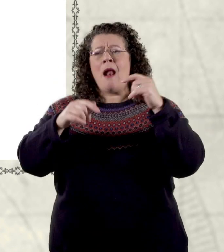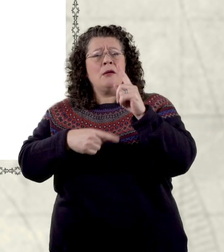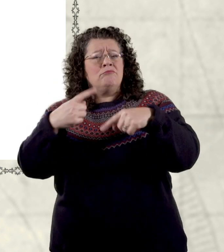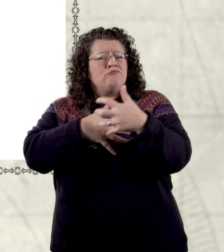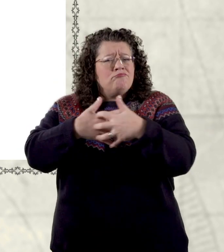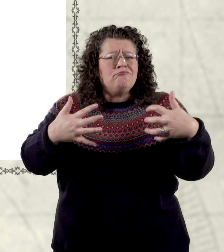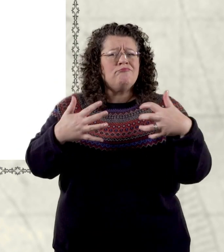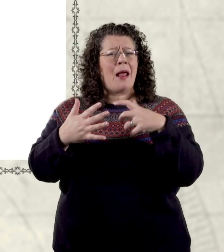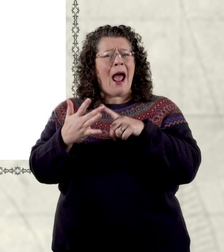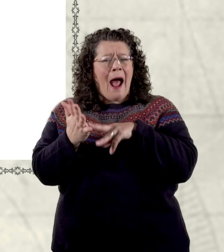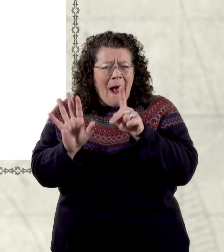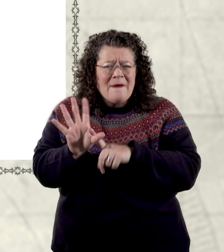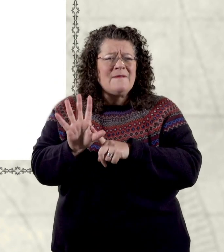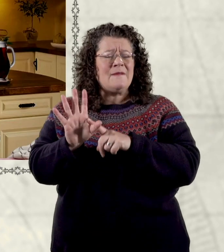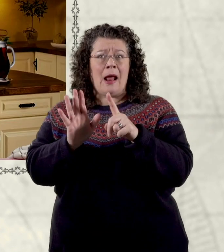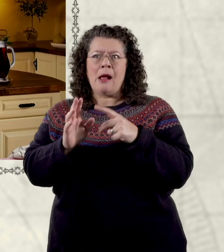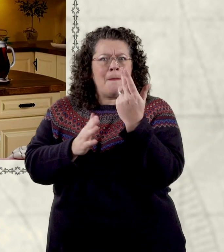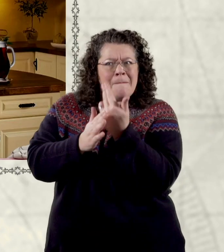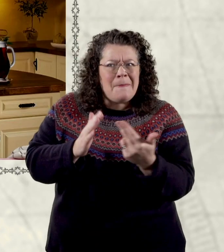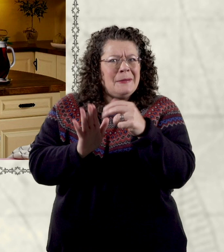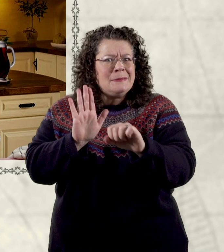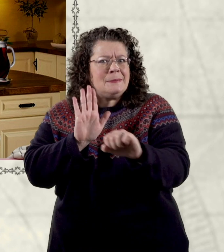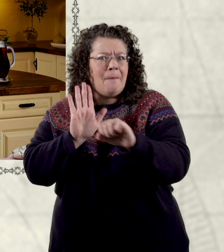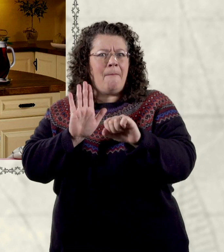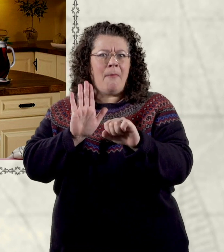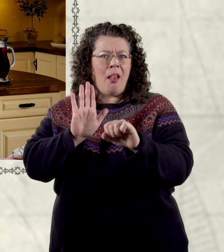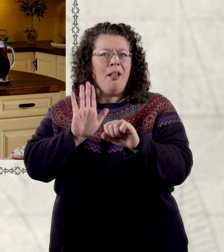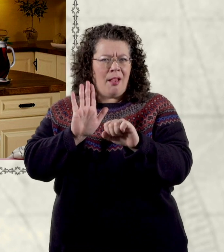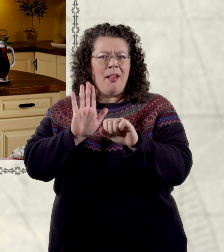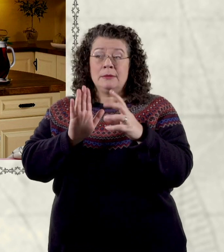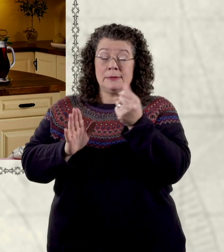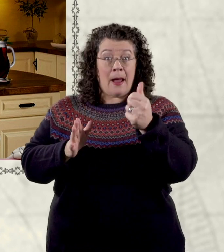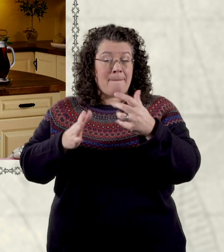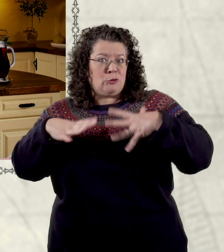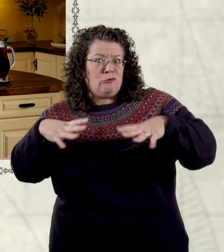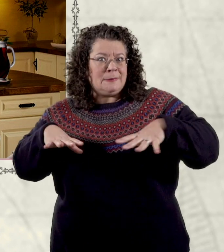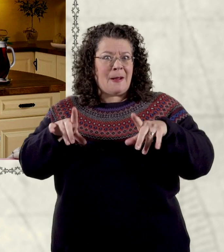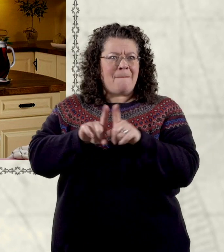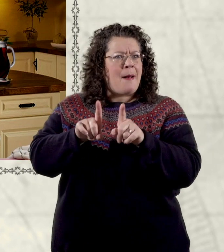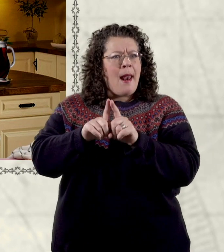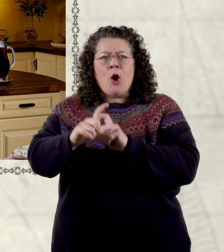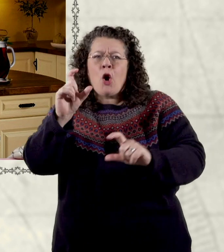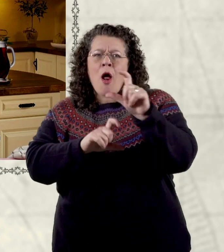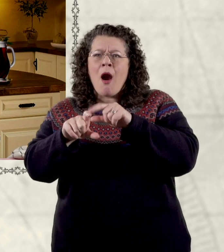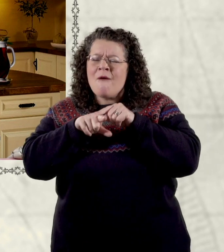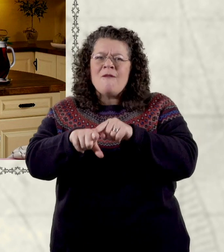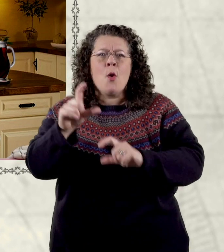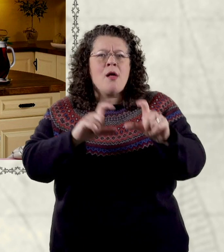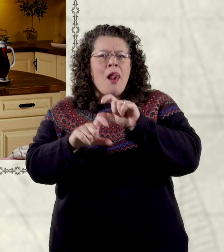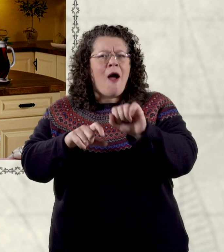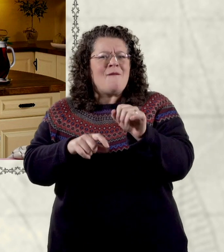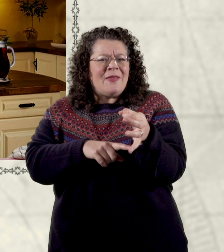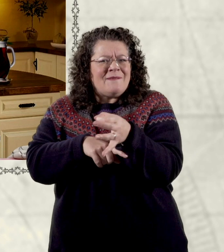a bythwyrdd fel eiddew. Ac mi fydde rhai yn peintio symbolau arni ac yn ei gwisgo i fyny mewn lliwiau